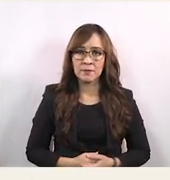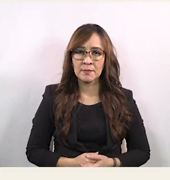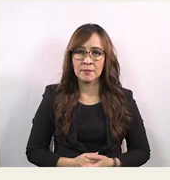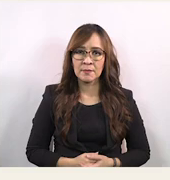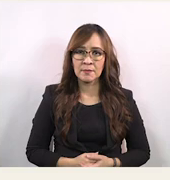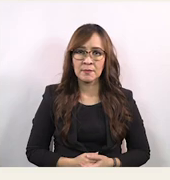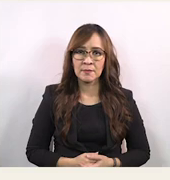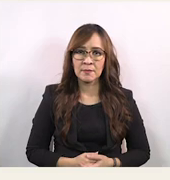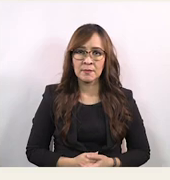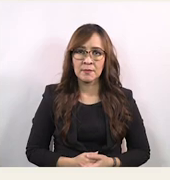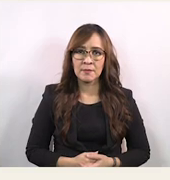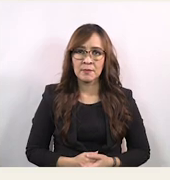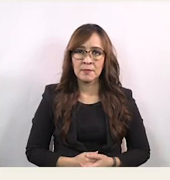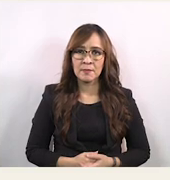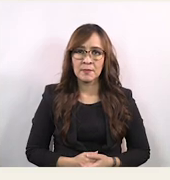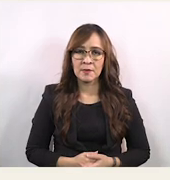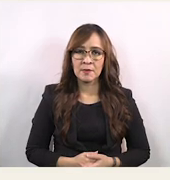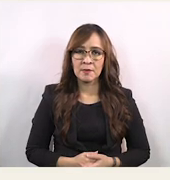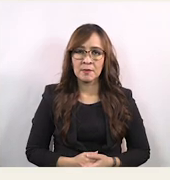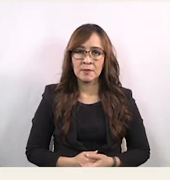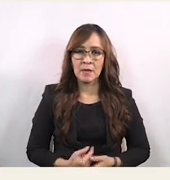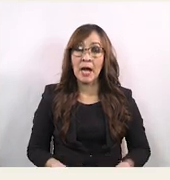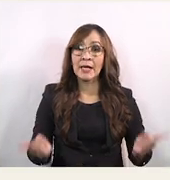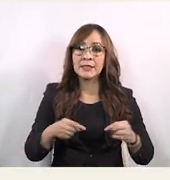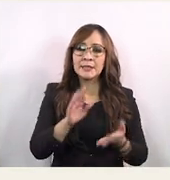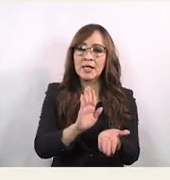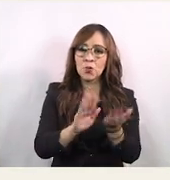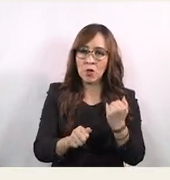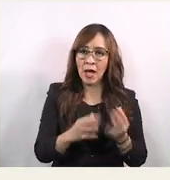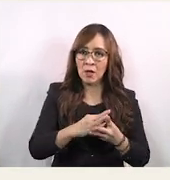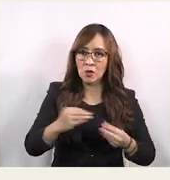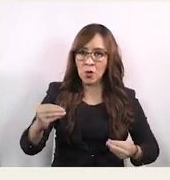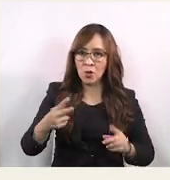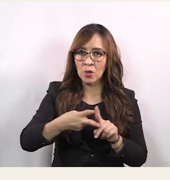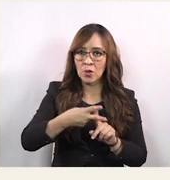kembali roh ini yang pertama ro Firaun